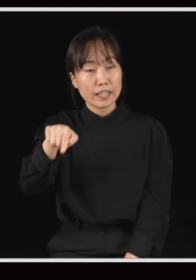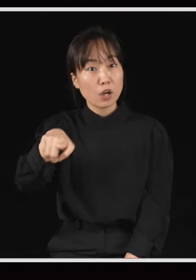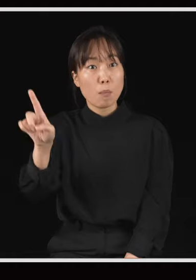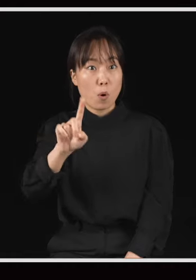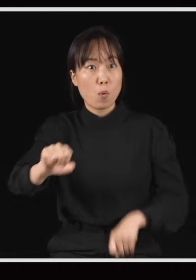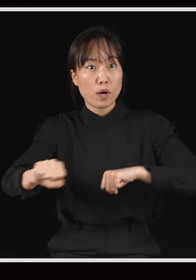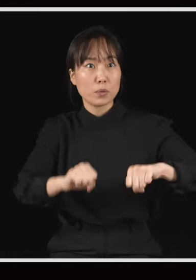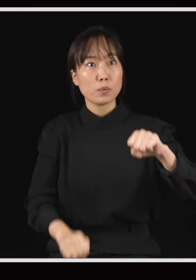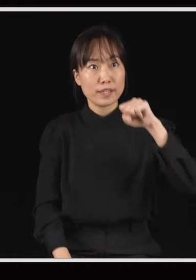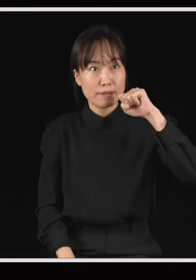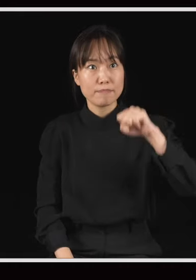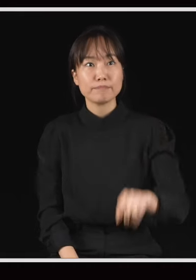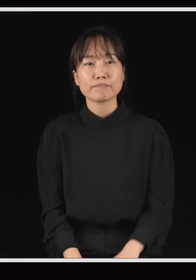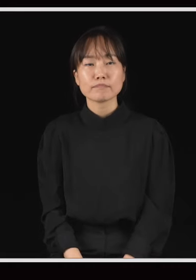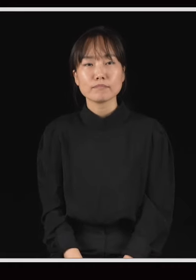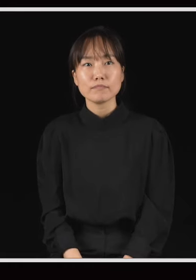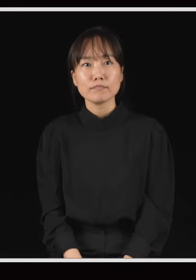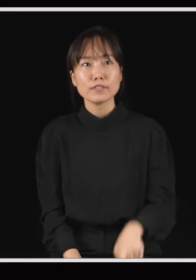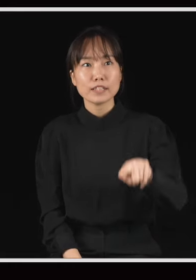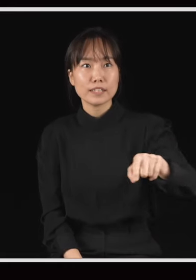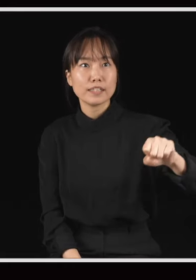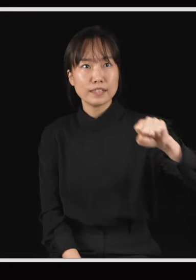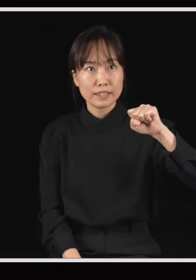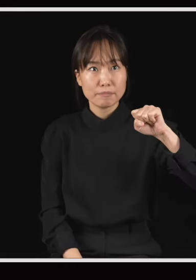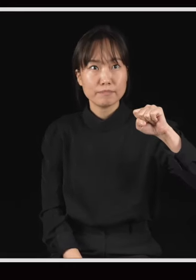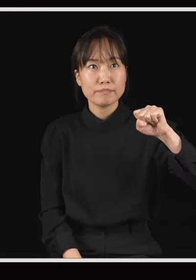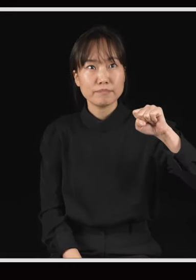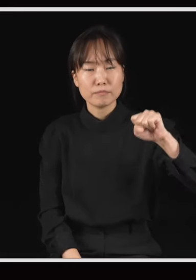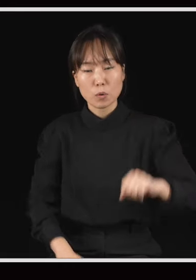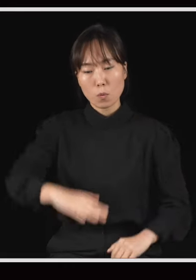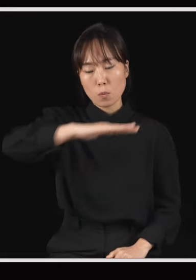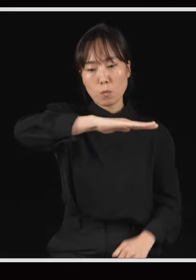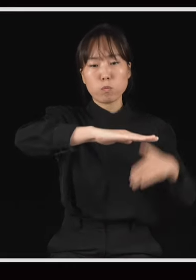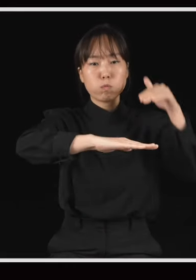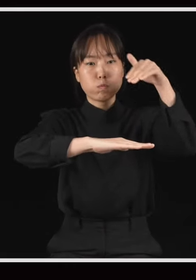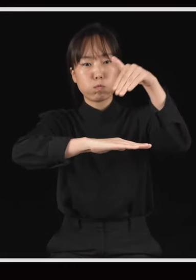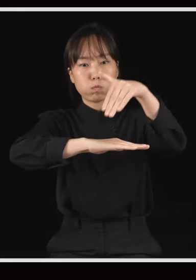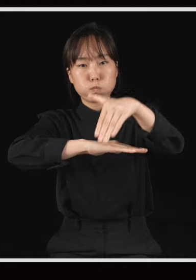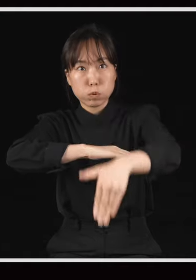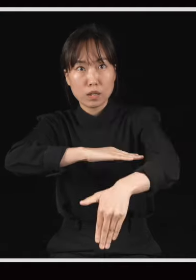하죠. 근데 이 내적 역량 또는 내재 역량이 어느 정도 이하로